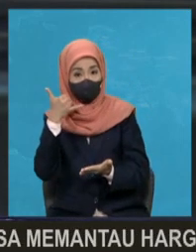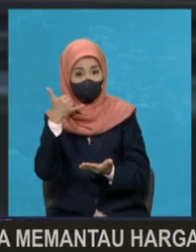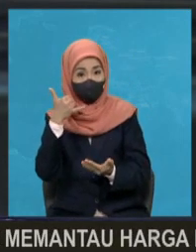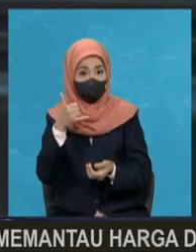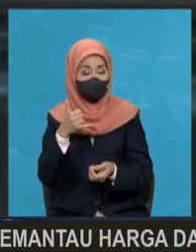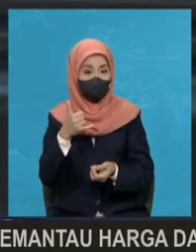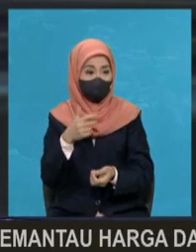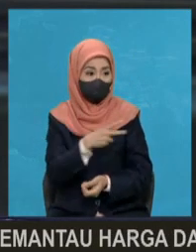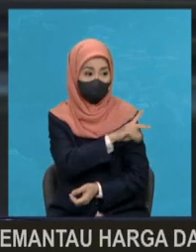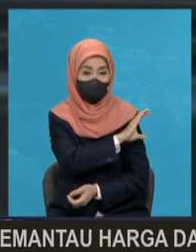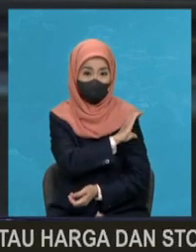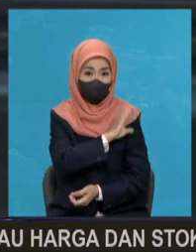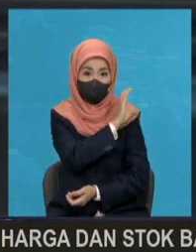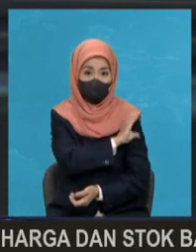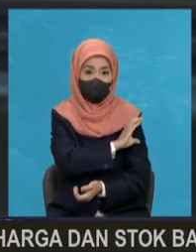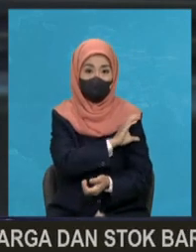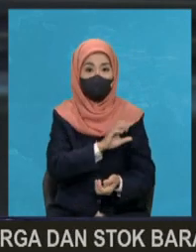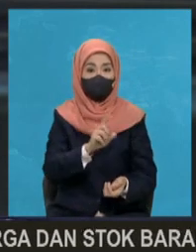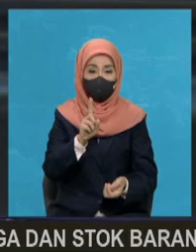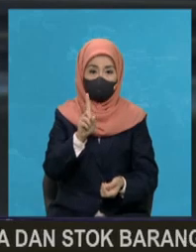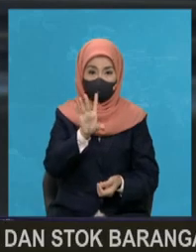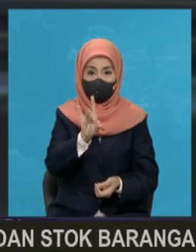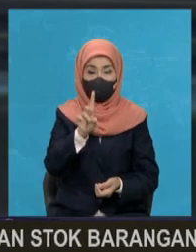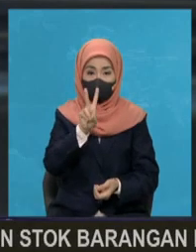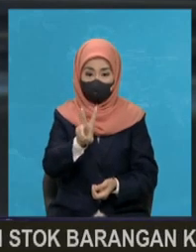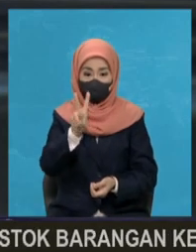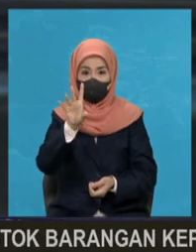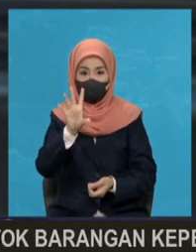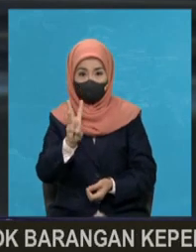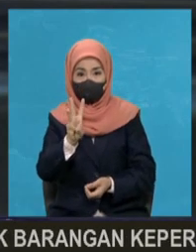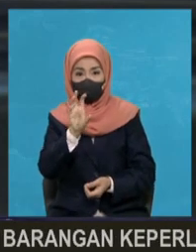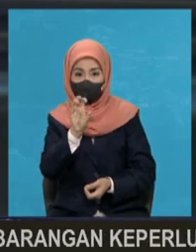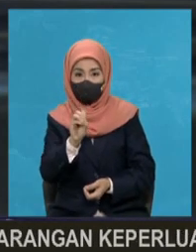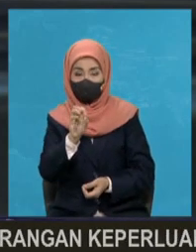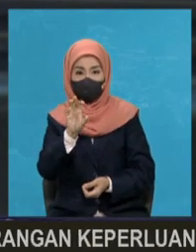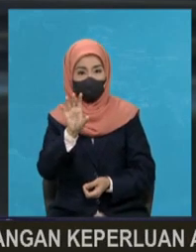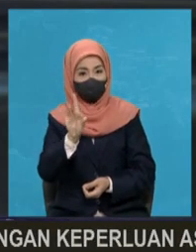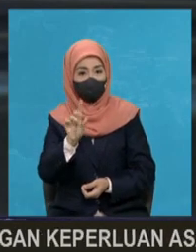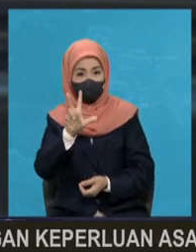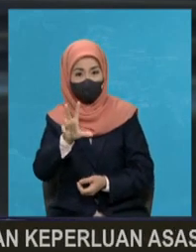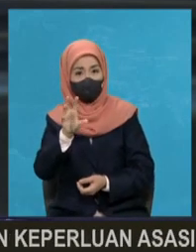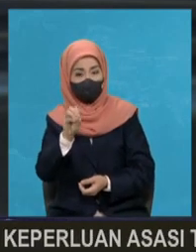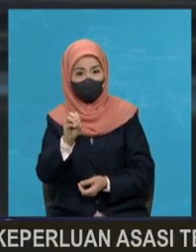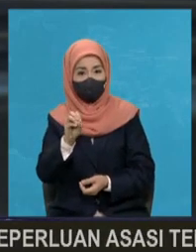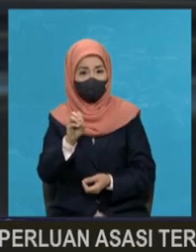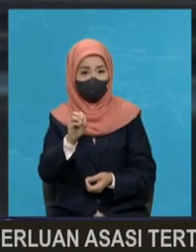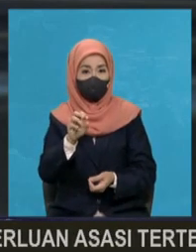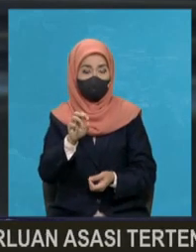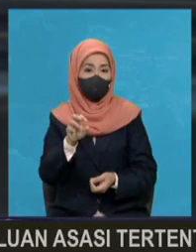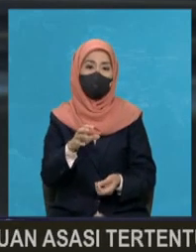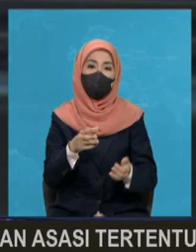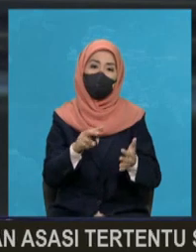bulan sabit merah bunai di kalian 8260 380 atau kalian